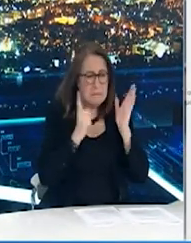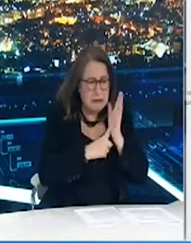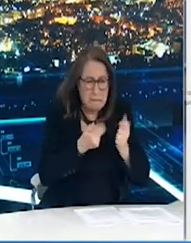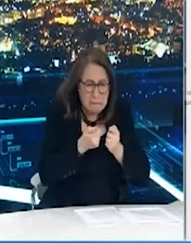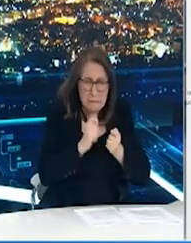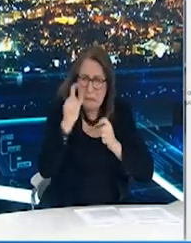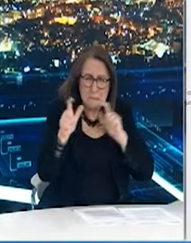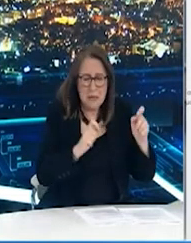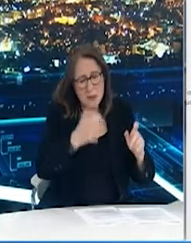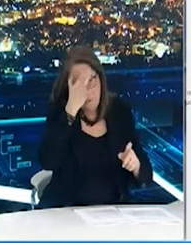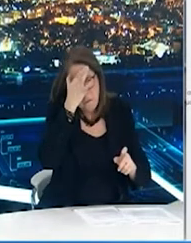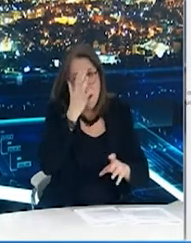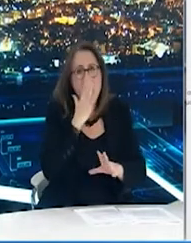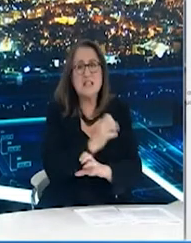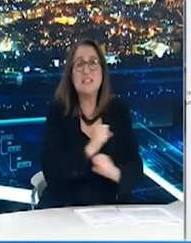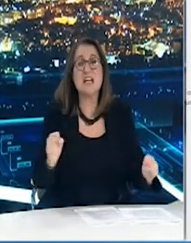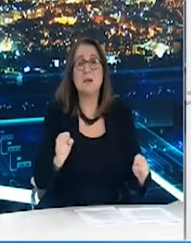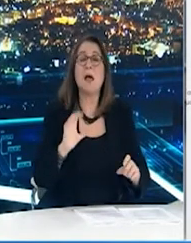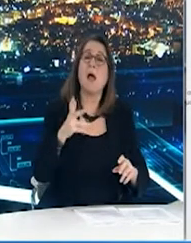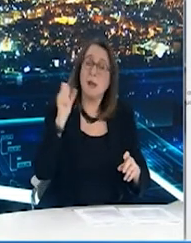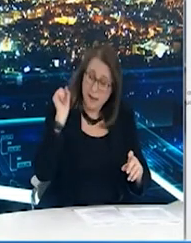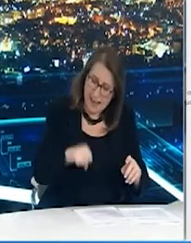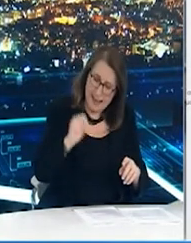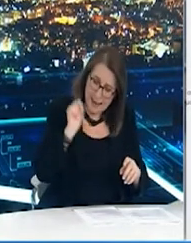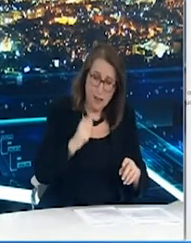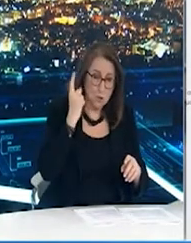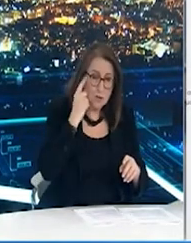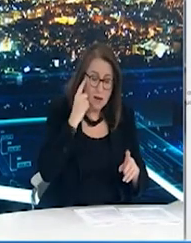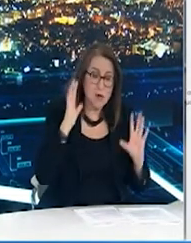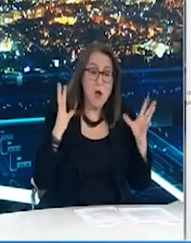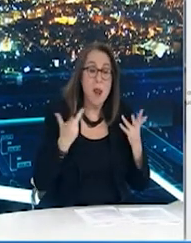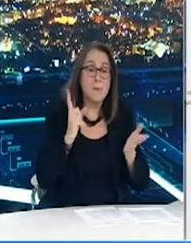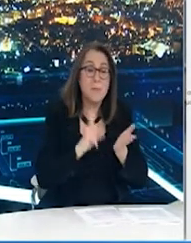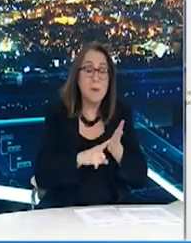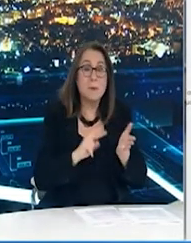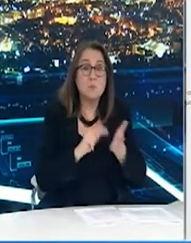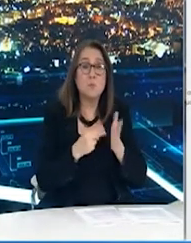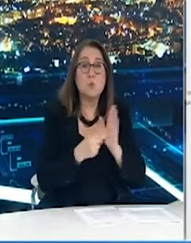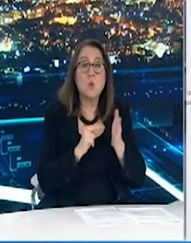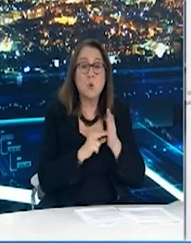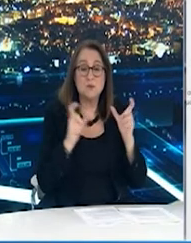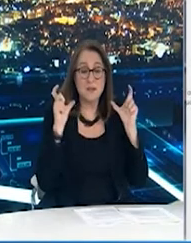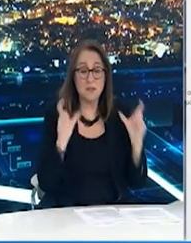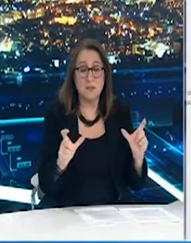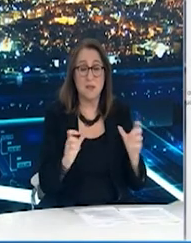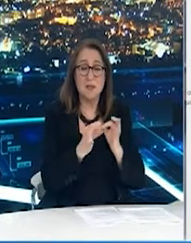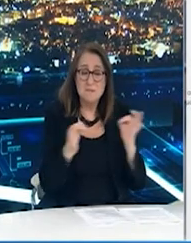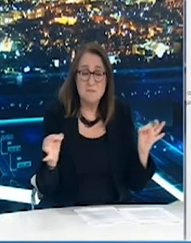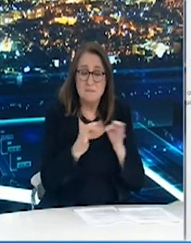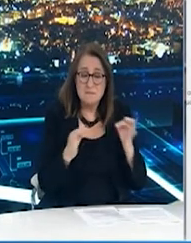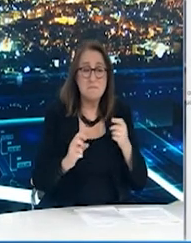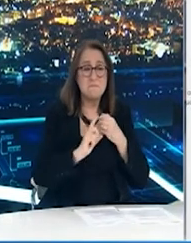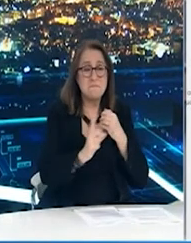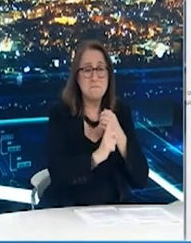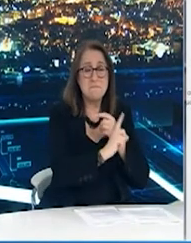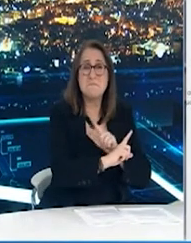το μεγαλύτερο μέρος του πληθυσμού, είναι απαραίτητο να παραμείνουμε προσεκτικοί. Να περιορίσουμε τις μετακινήσεις μας, να παραμείνουμε σπίτι μας και να μετακινούμαστε